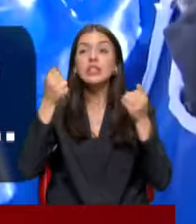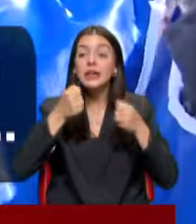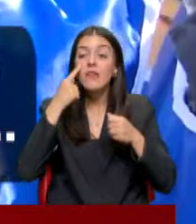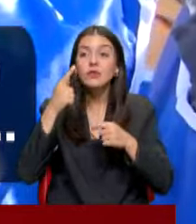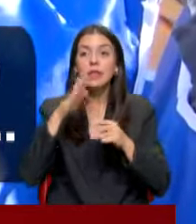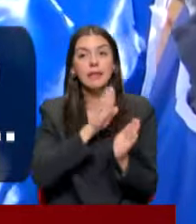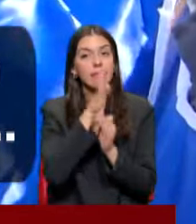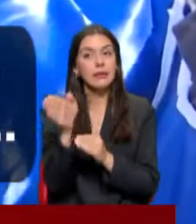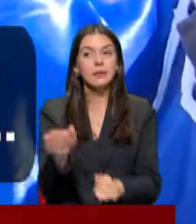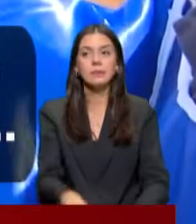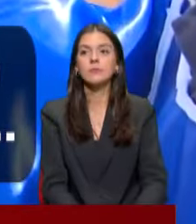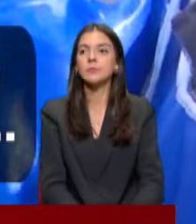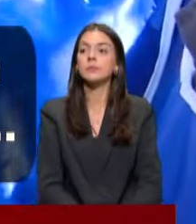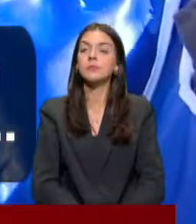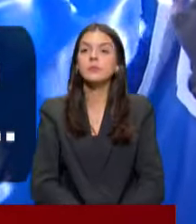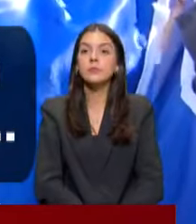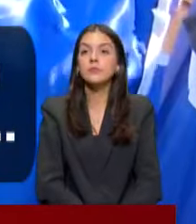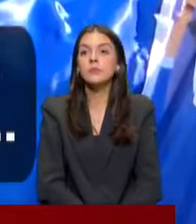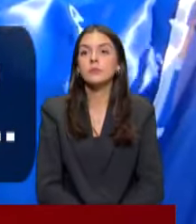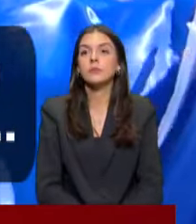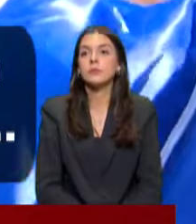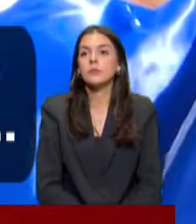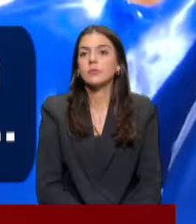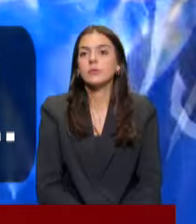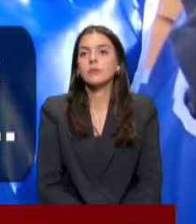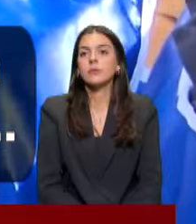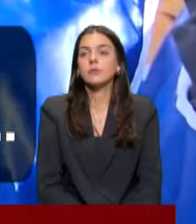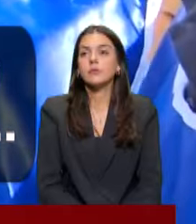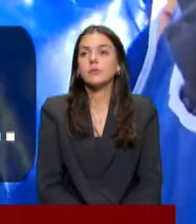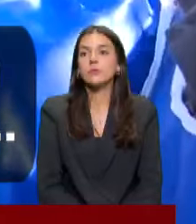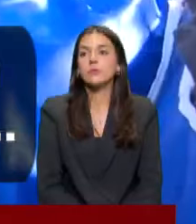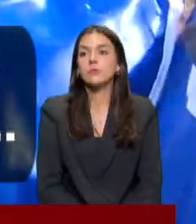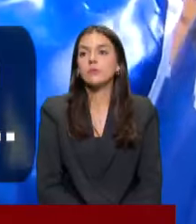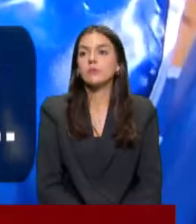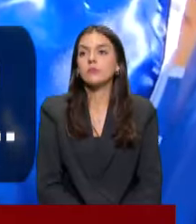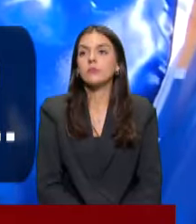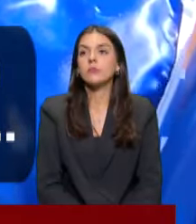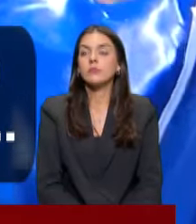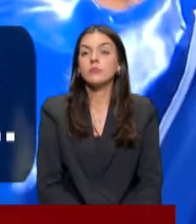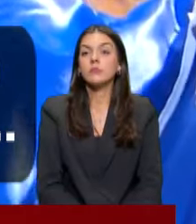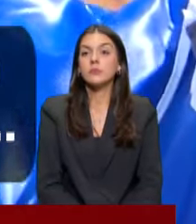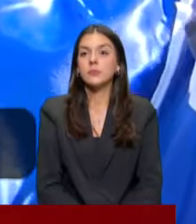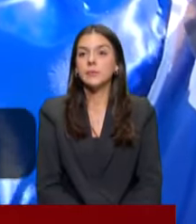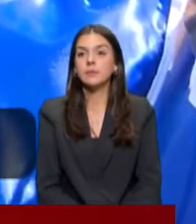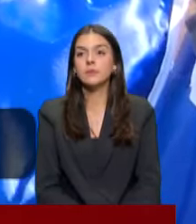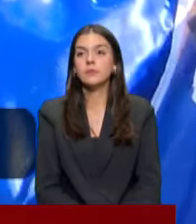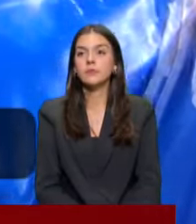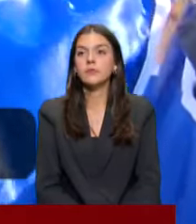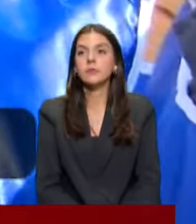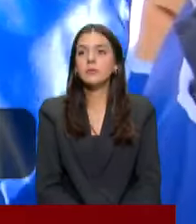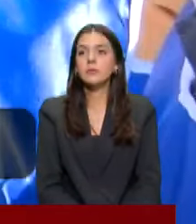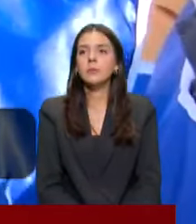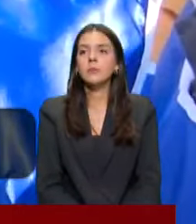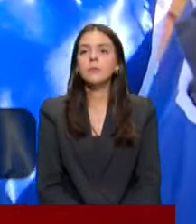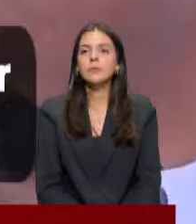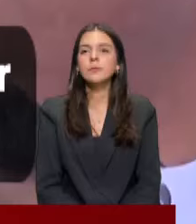etti. İstediğimiz rakam 30 bin liraydı. Önerilen rakam 22 bin lira. Ev kiralarının 15 lira olduğu, okul masraflarını söylemiyorum.